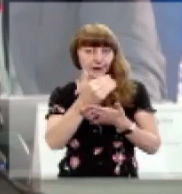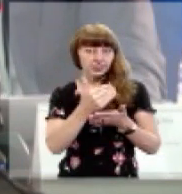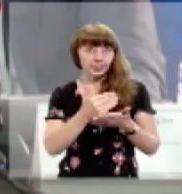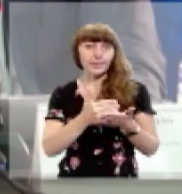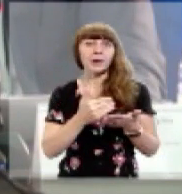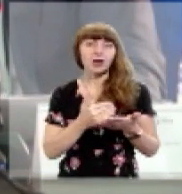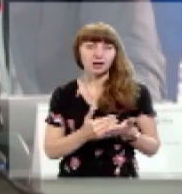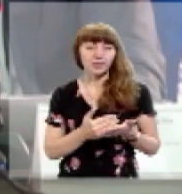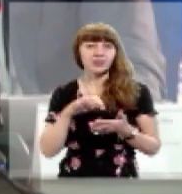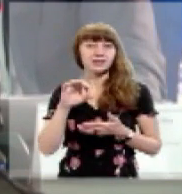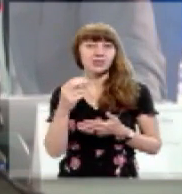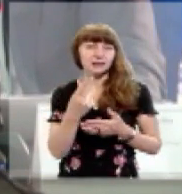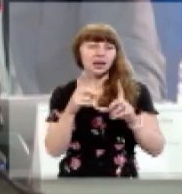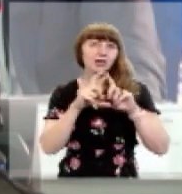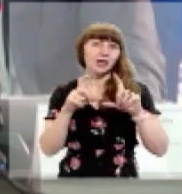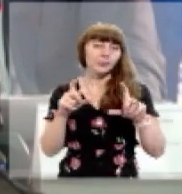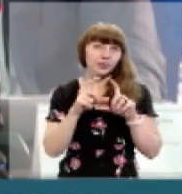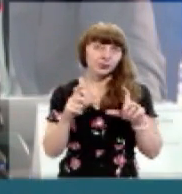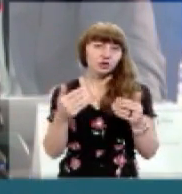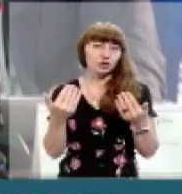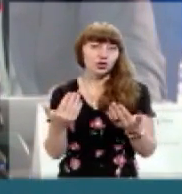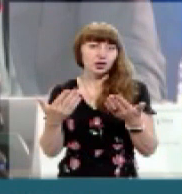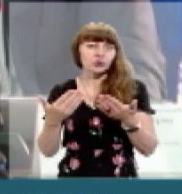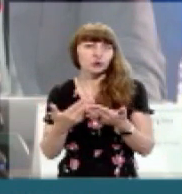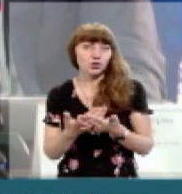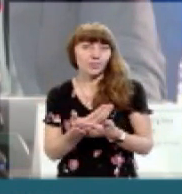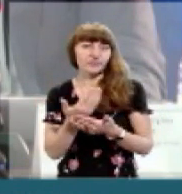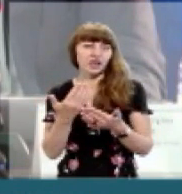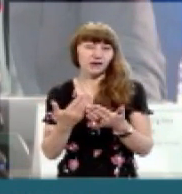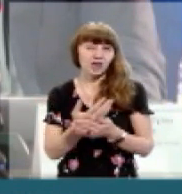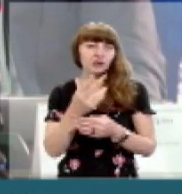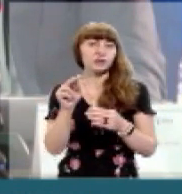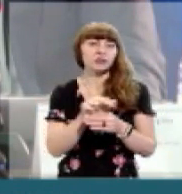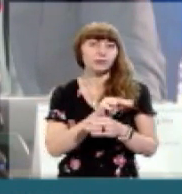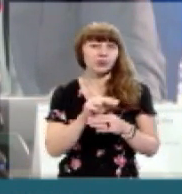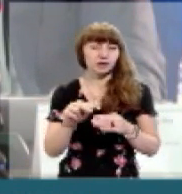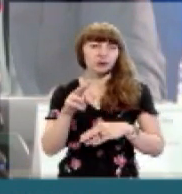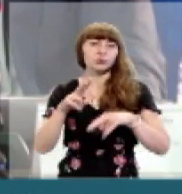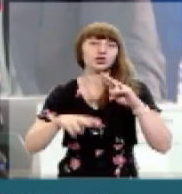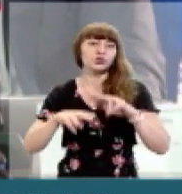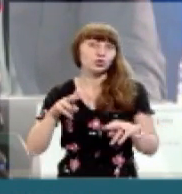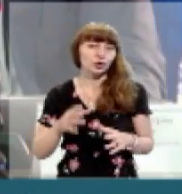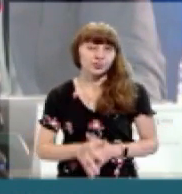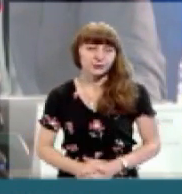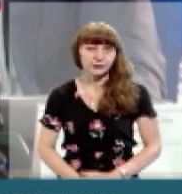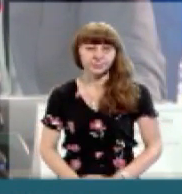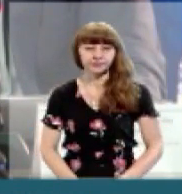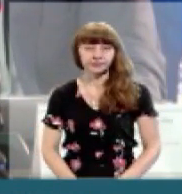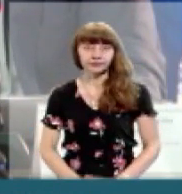кәсіпорындары 6 миллиард 800 миллион теңге сомасына өнім өндіріп, өнеркәсіптің нақты көлем индексі 70%